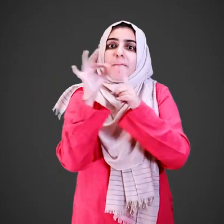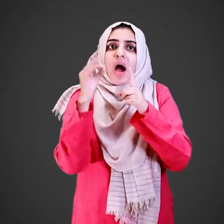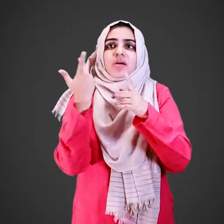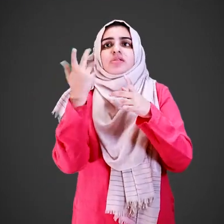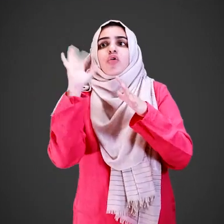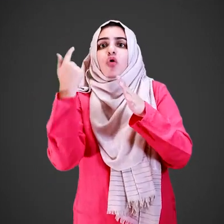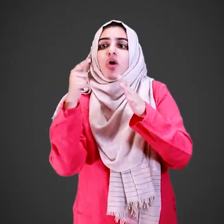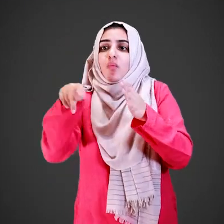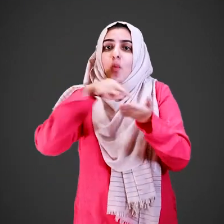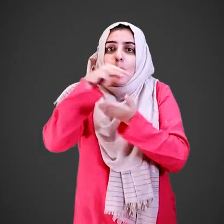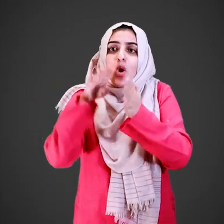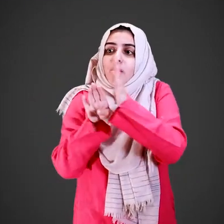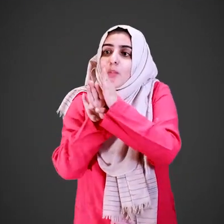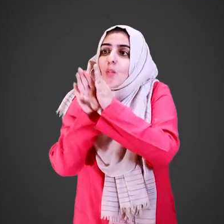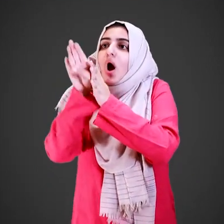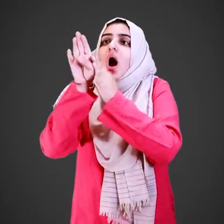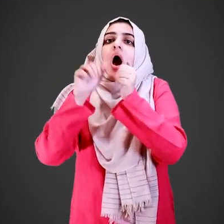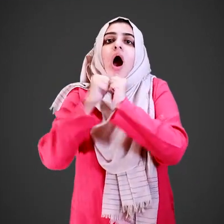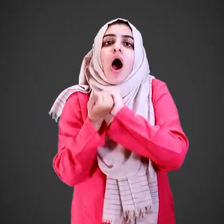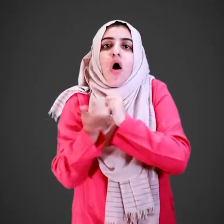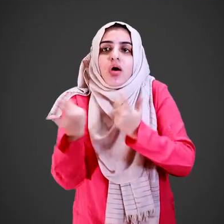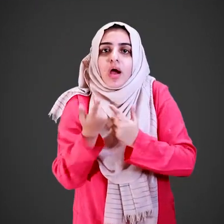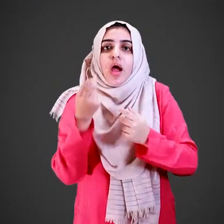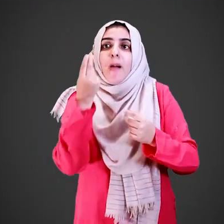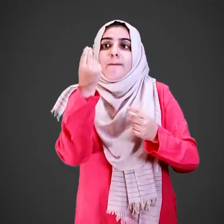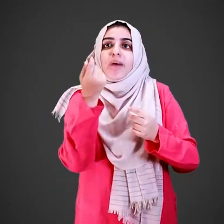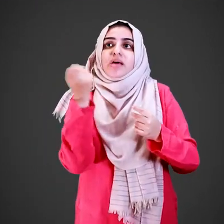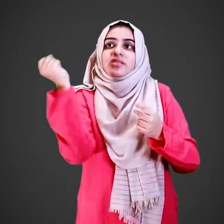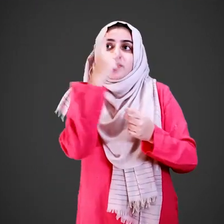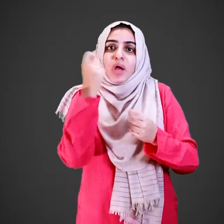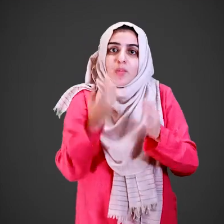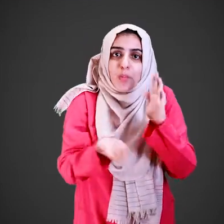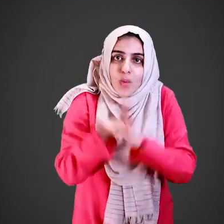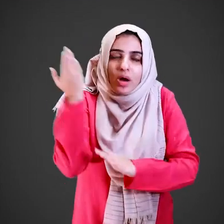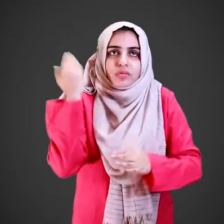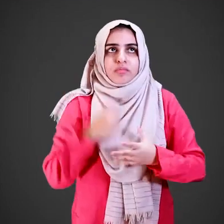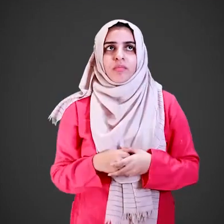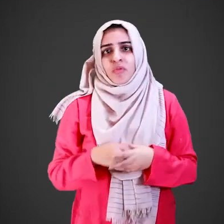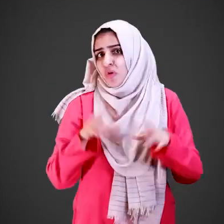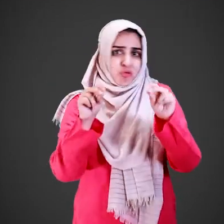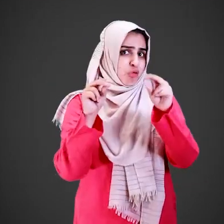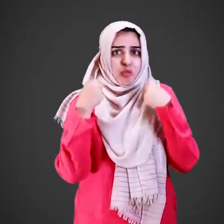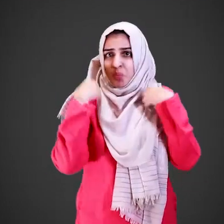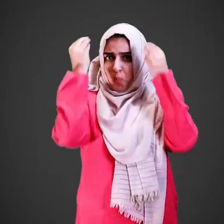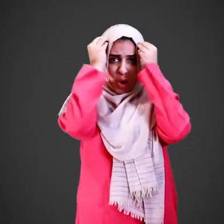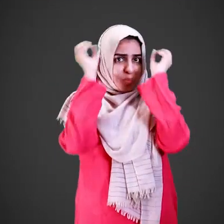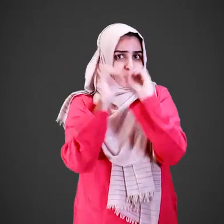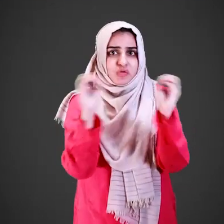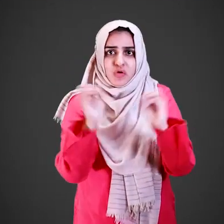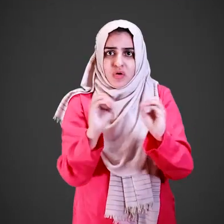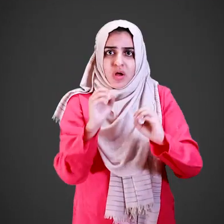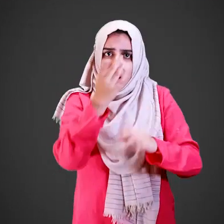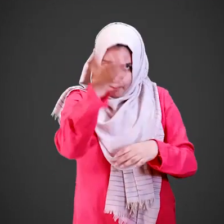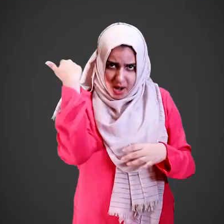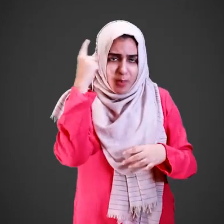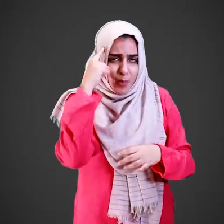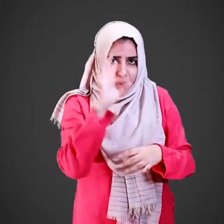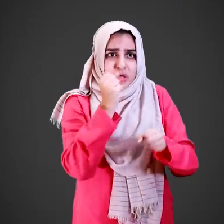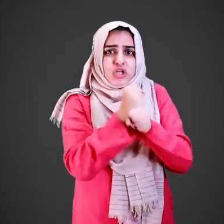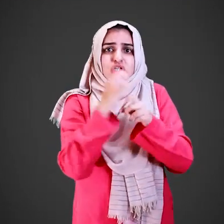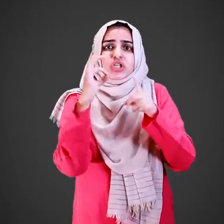की, मतलब कितनी ग्रोथ हो रही है, मतलब बढ़ रही है, इनकम वगैरह बढ़ रही है इसलिए। नहीं सर, बिल्कुल भी नहीं पता। क्या आपने कभी ये सुना है पहले